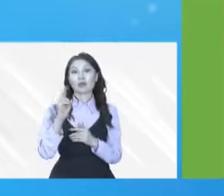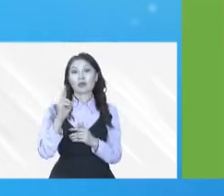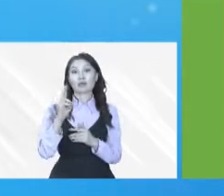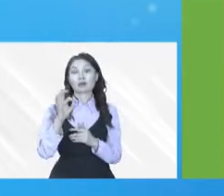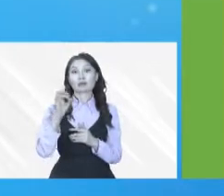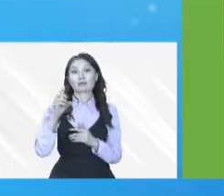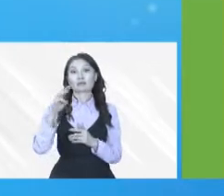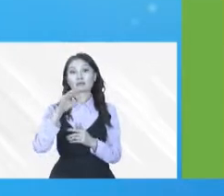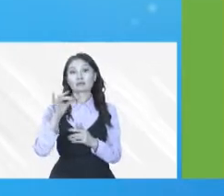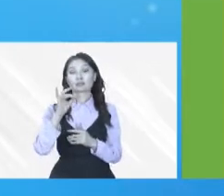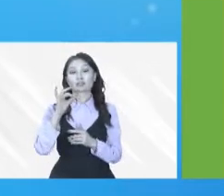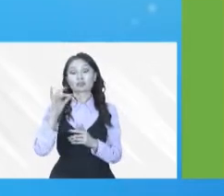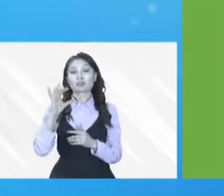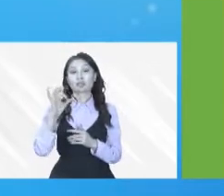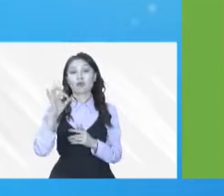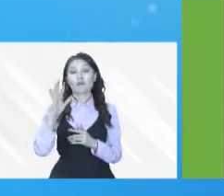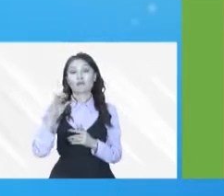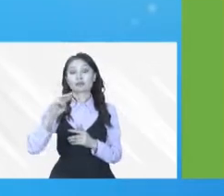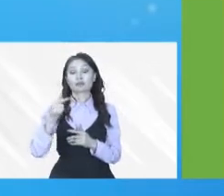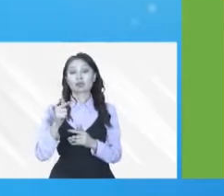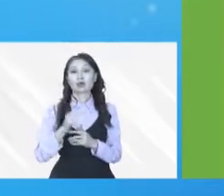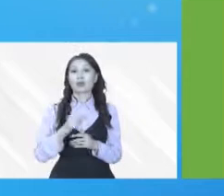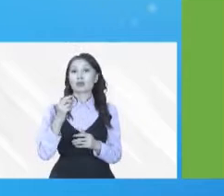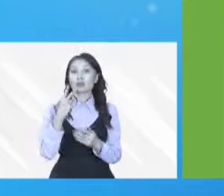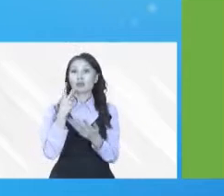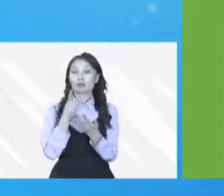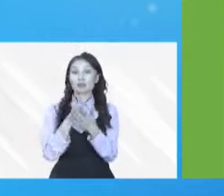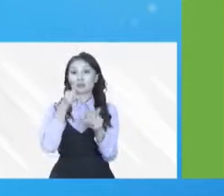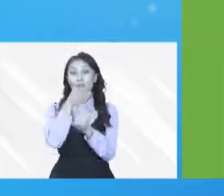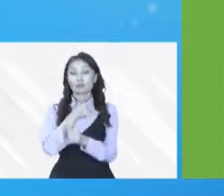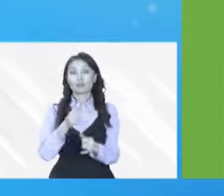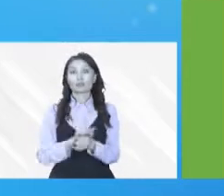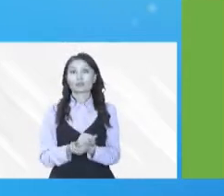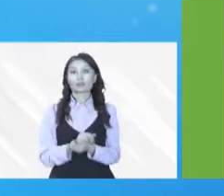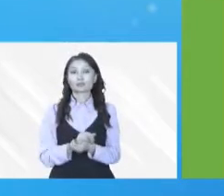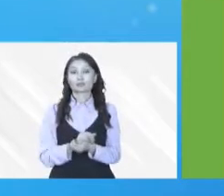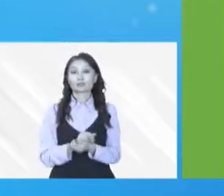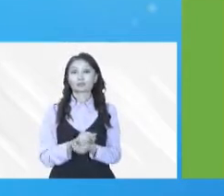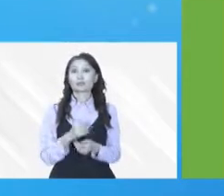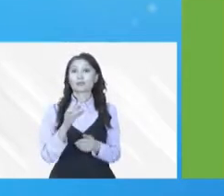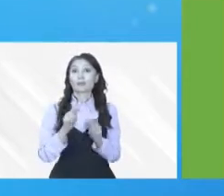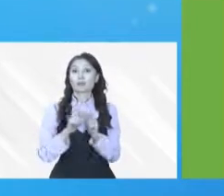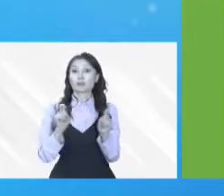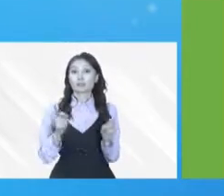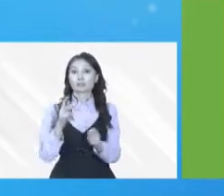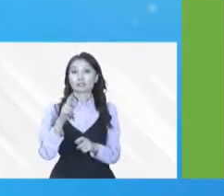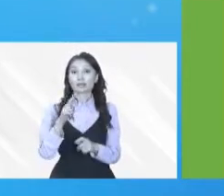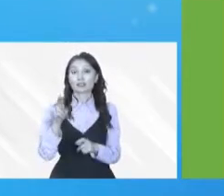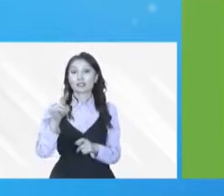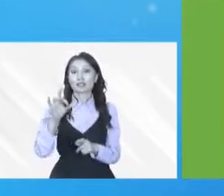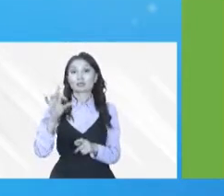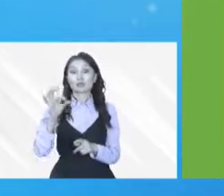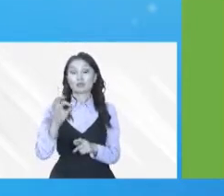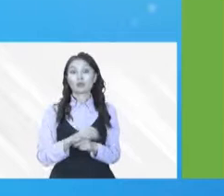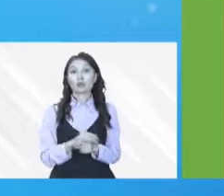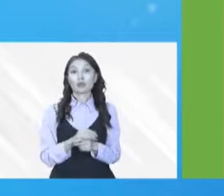деконденсироваться, и хромосомы перестают быть видны в световой микроскоп. Образуются ядерные